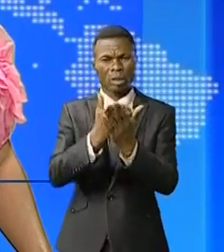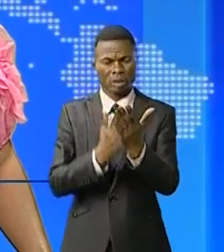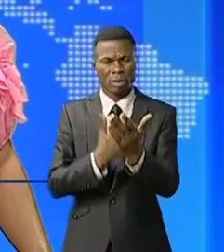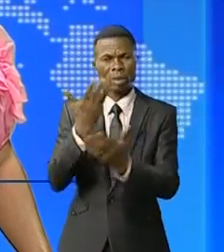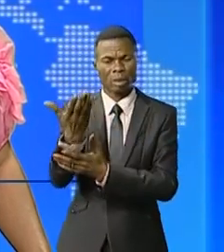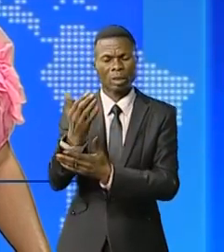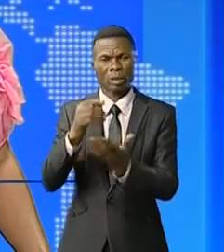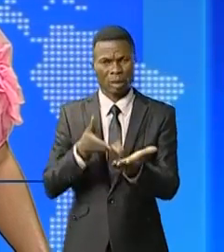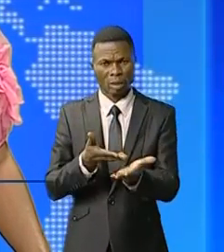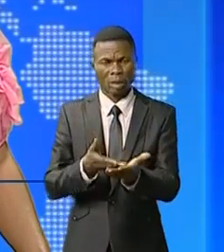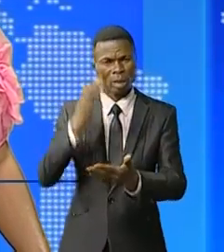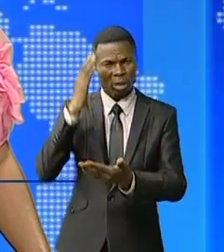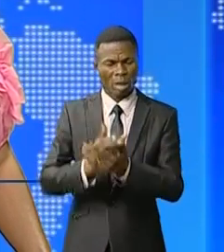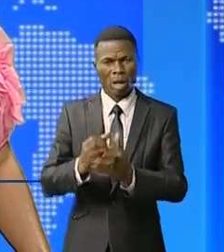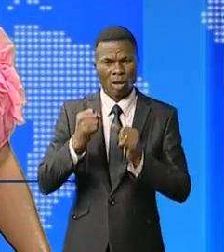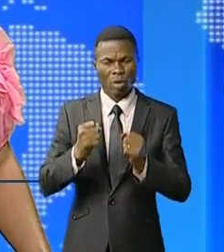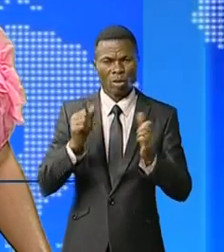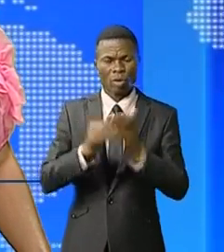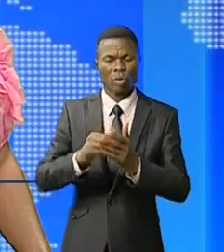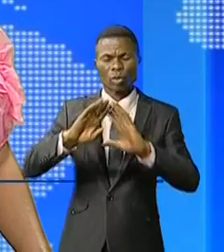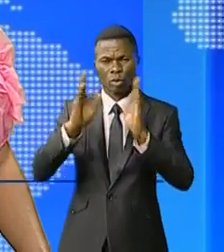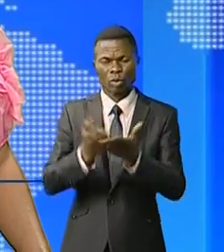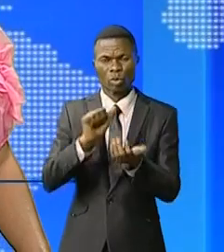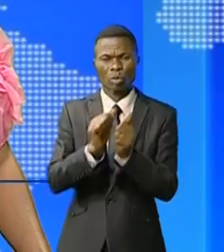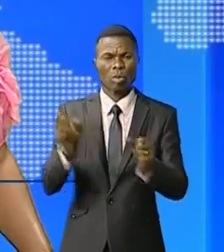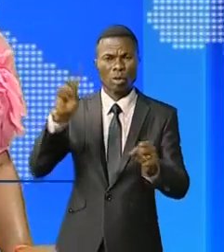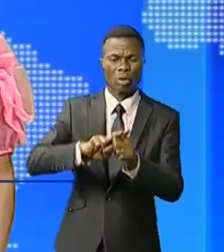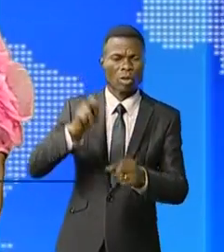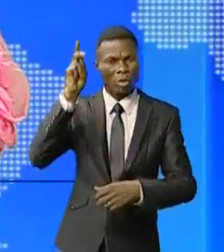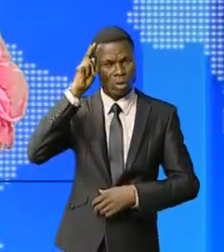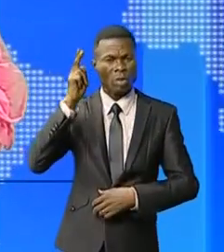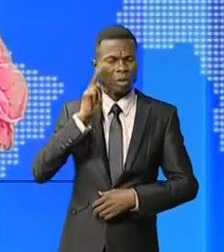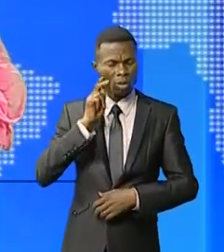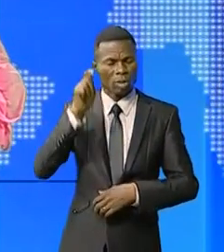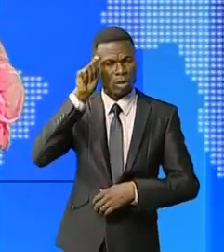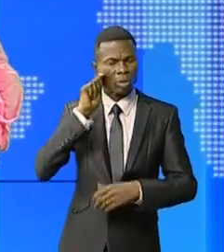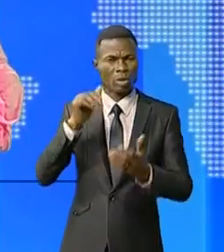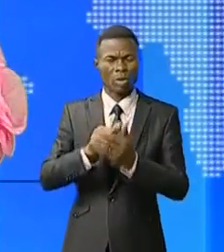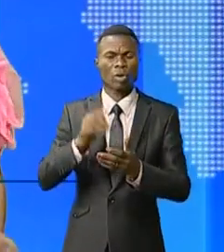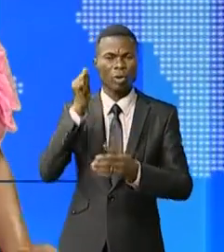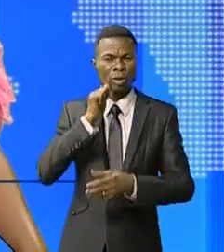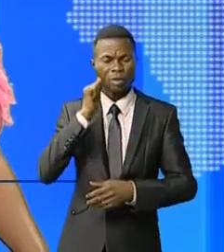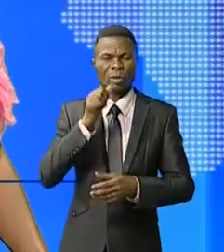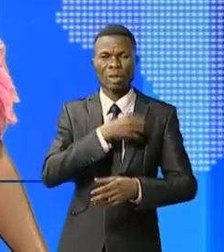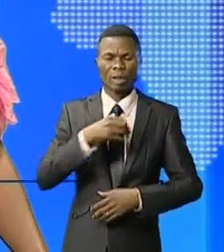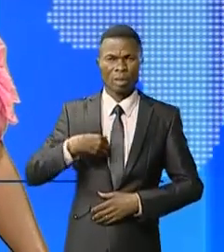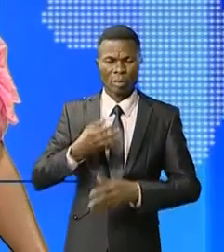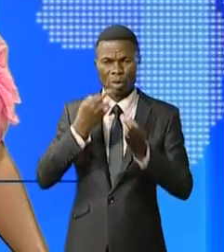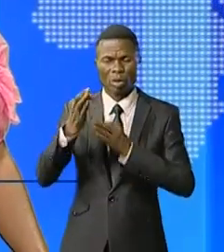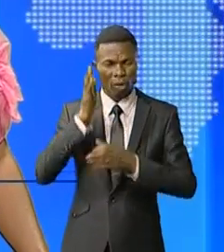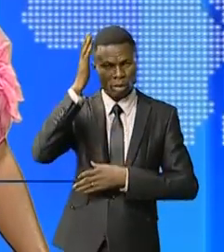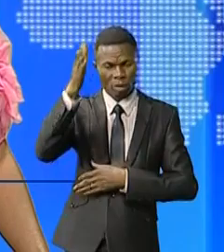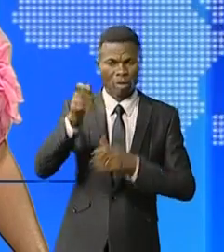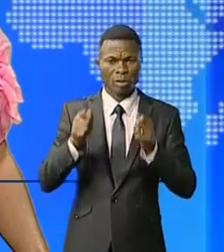été formulées pour lutter efficacement contre toute forme de violence sexuelle basée sur le genre. Nous y reviendrons avec force